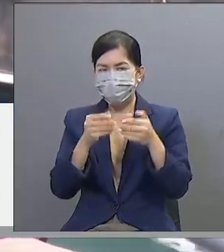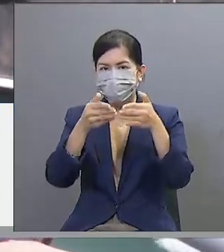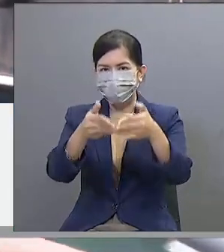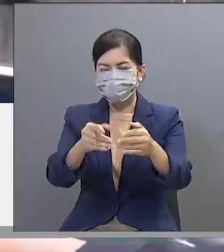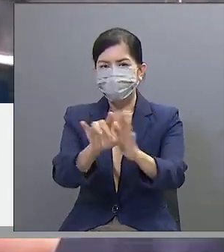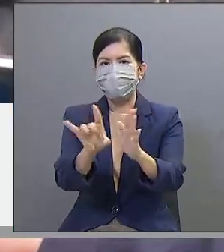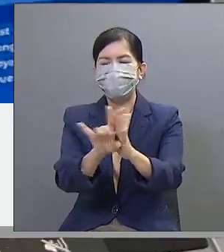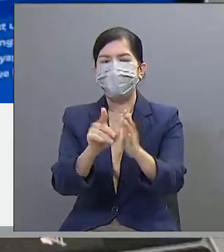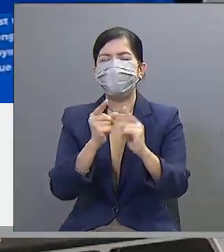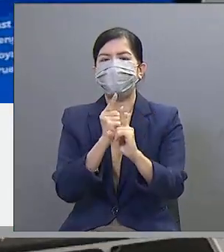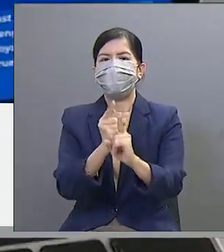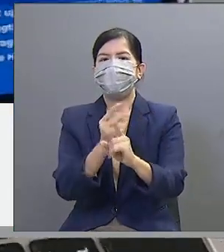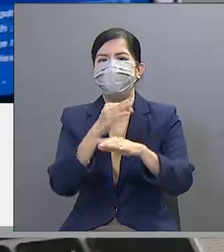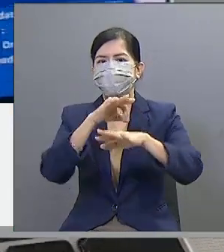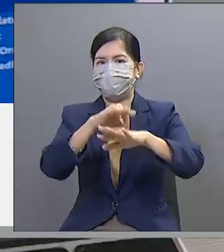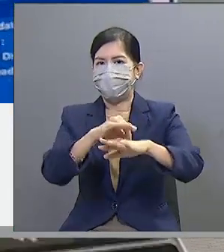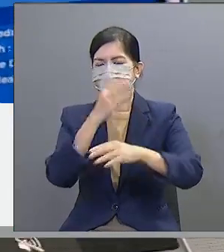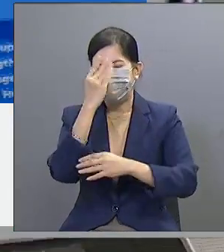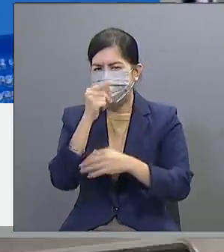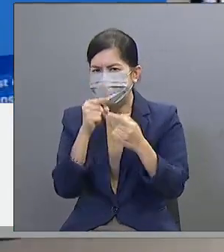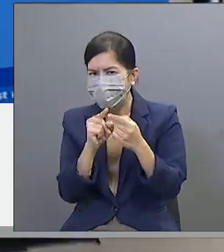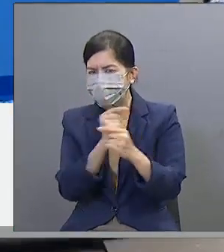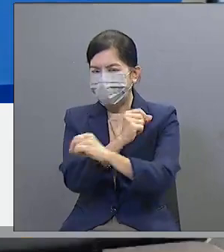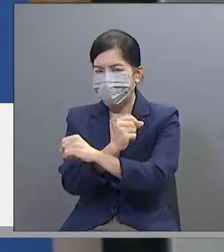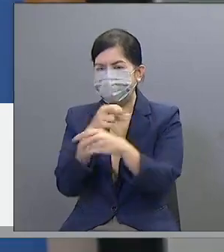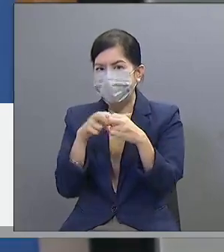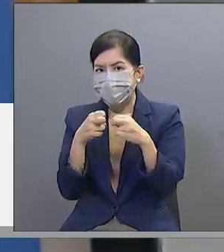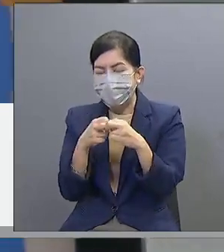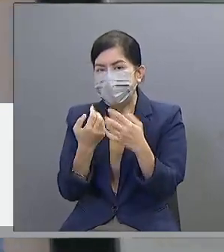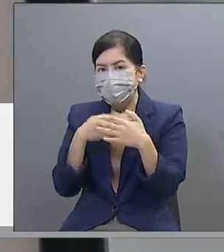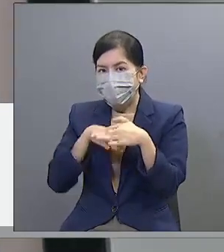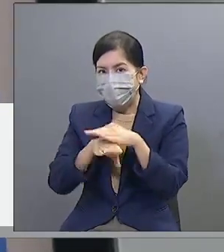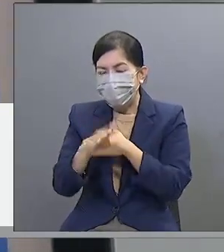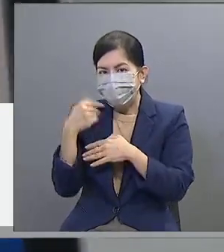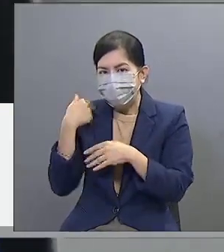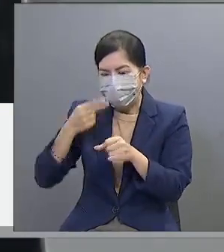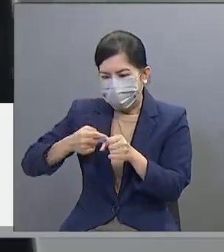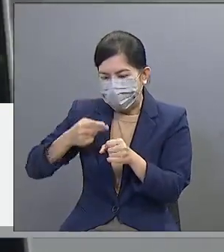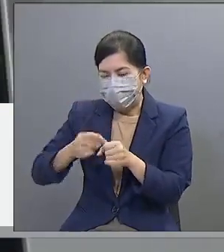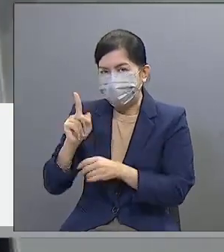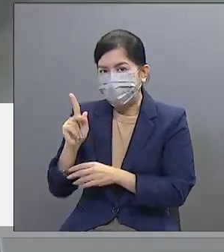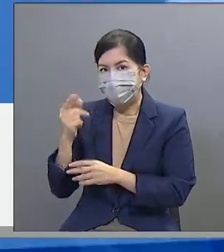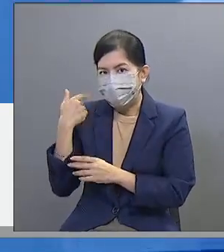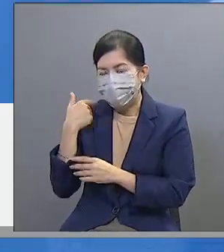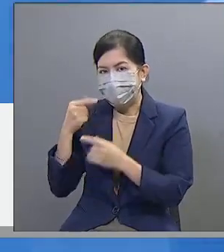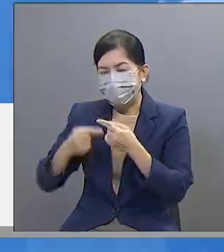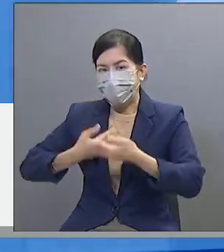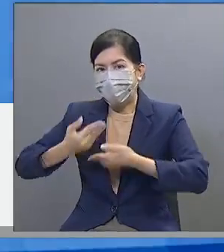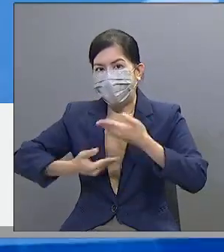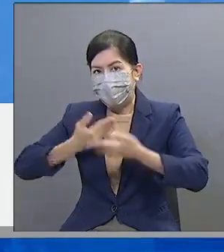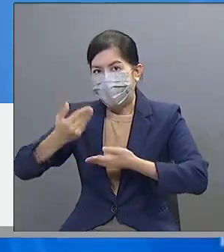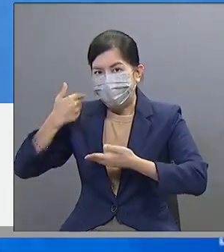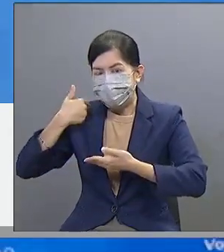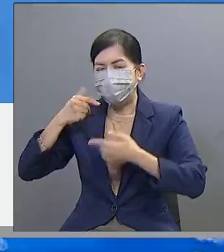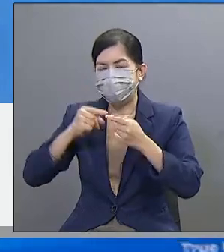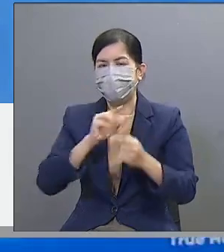างแบบเรียลไทม์เพื่อตรวจสอบการลักลอบนำน้ำมันเขียวที่ได้รับการยกเว้นภาษีและมีราคาถูกเข้ามาจำหน่ายบน